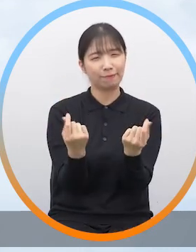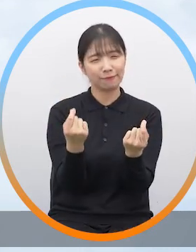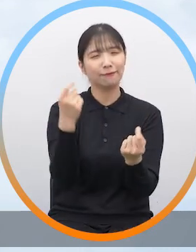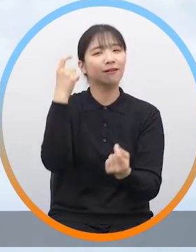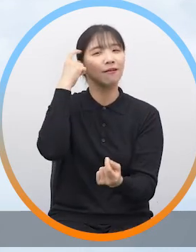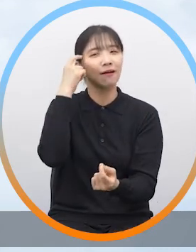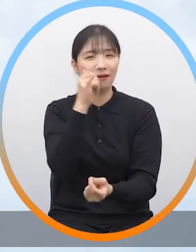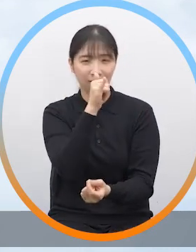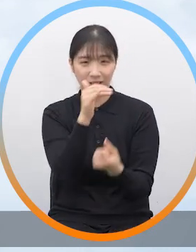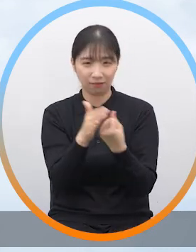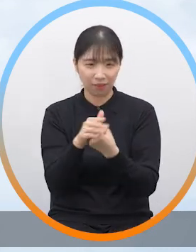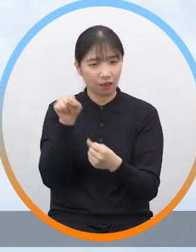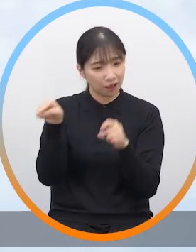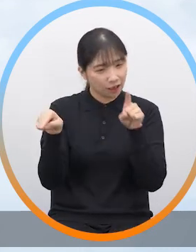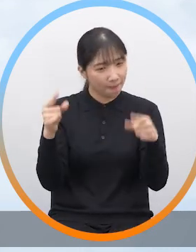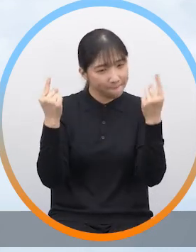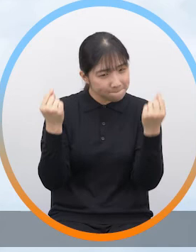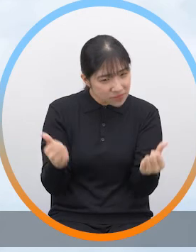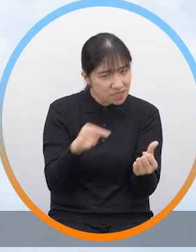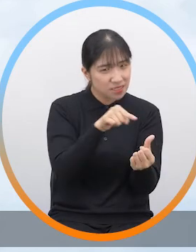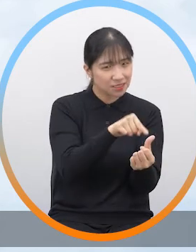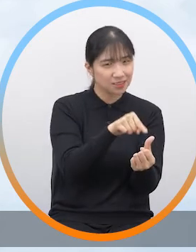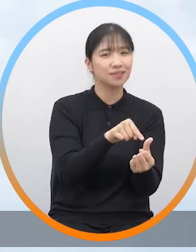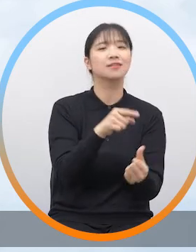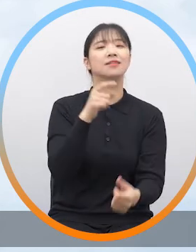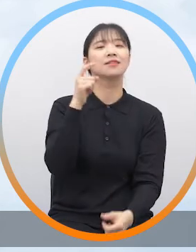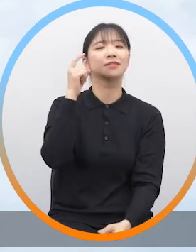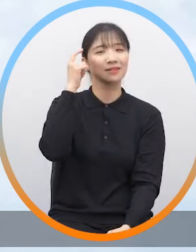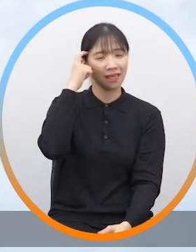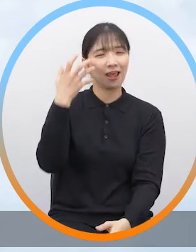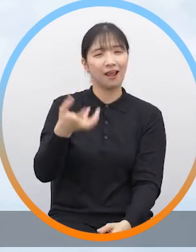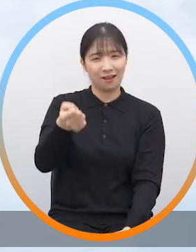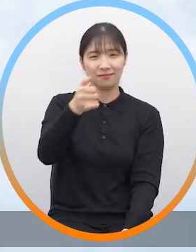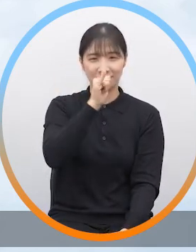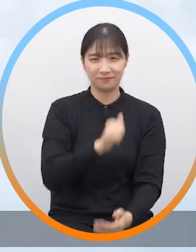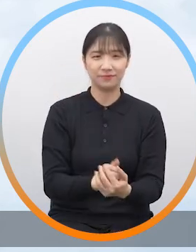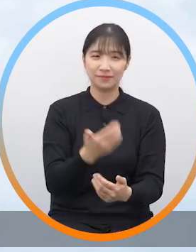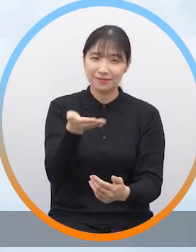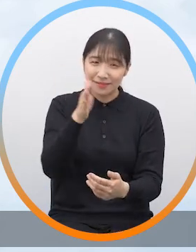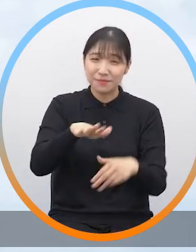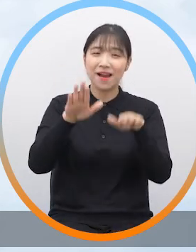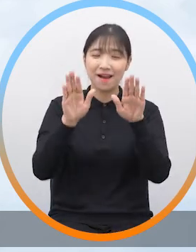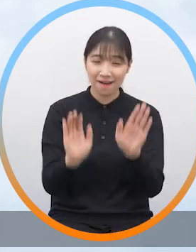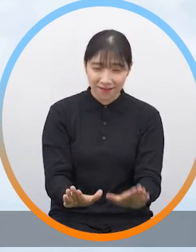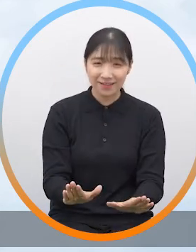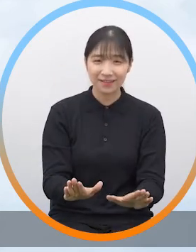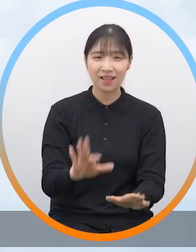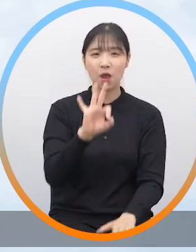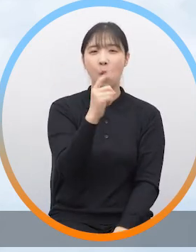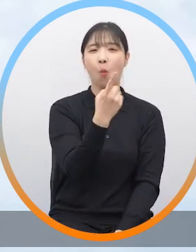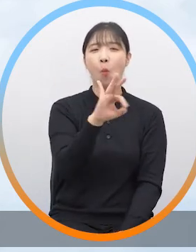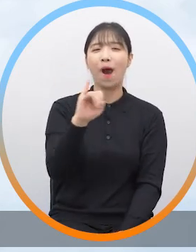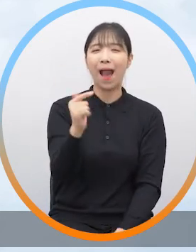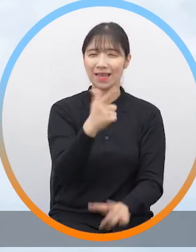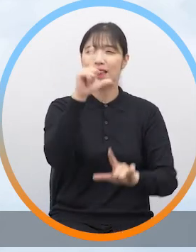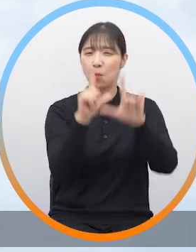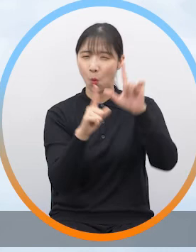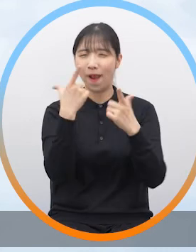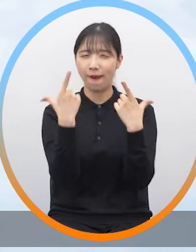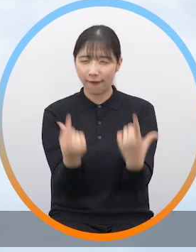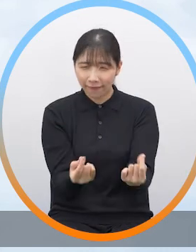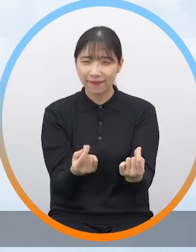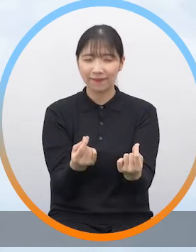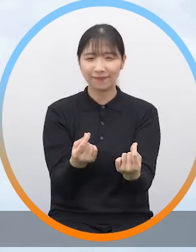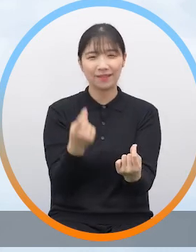따라서 이것 역시 월출산 성모상이다, 이런 주장이 있다는 것입니다. 그렇지만 현재에는 왕인석상으로 가장